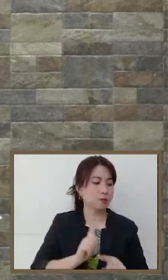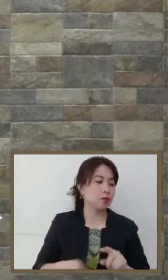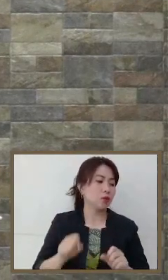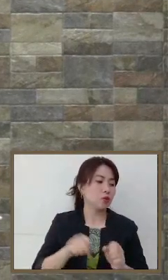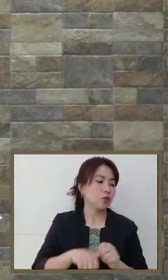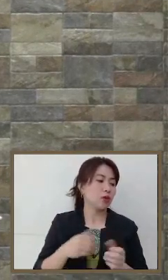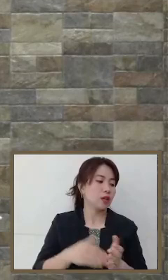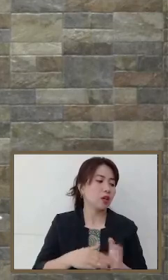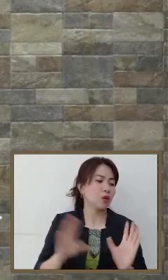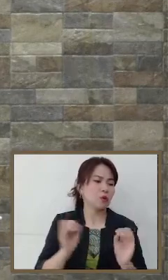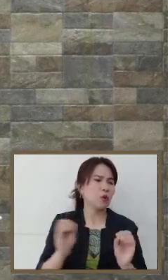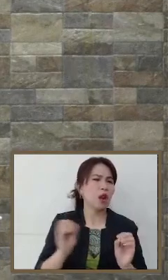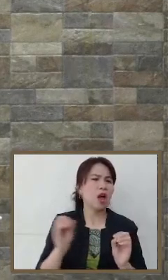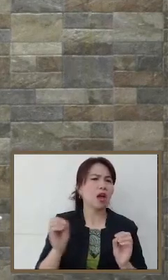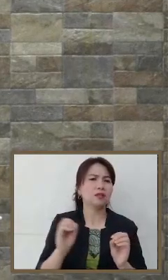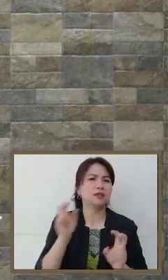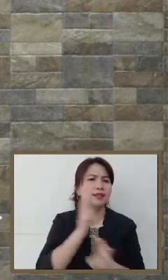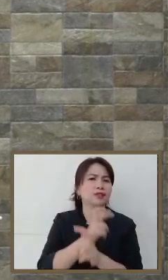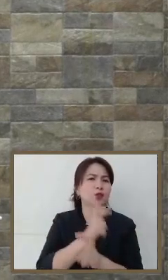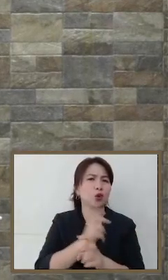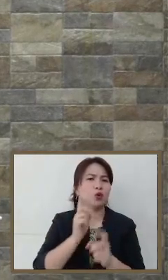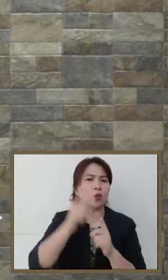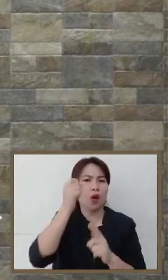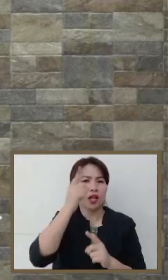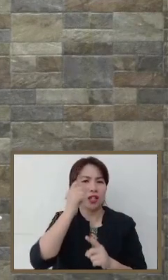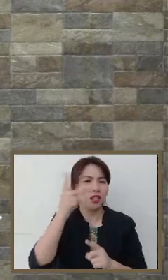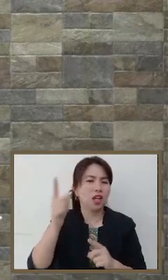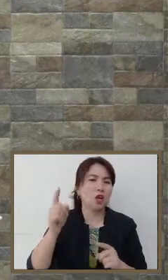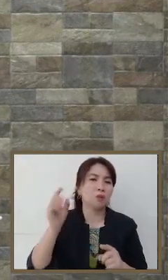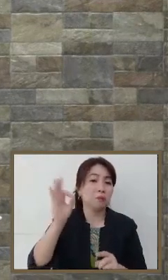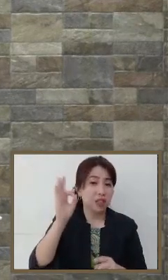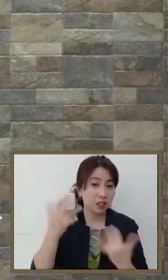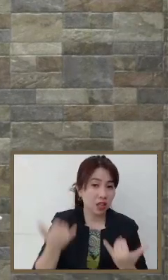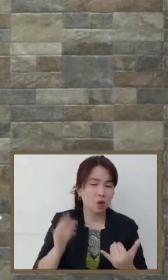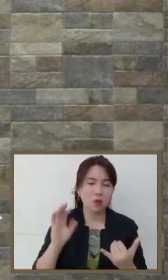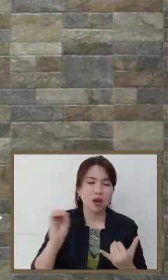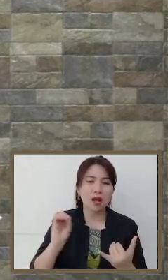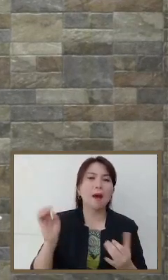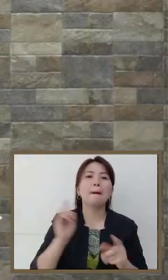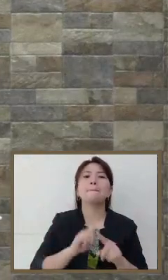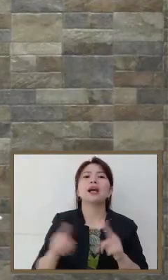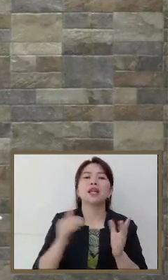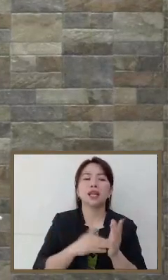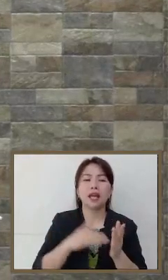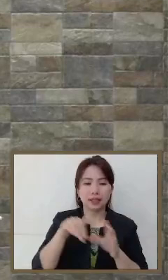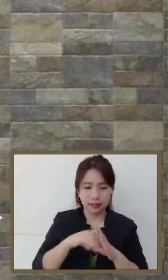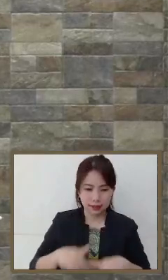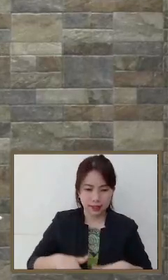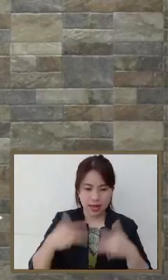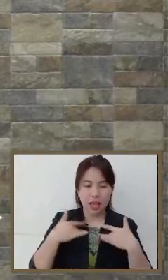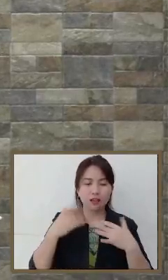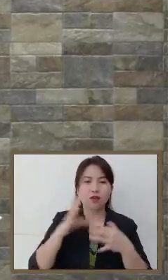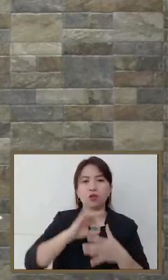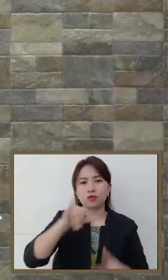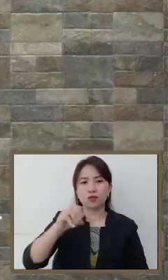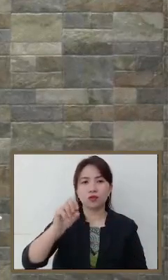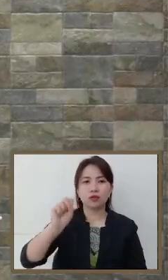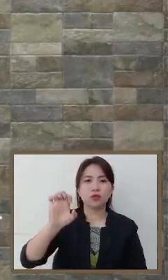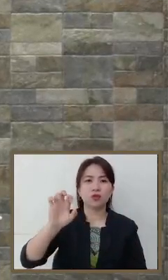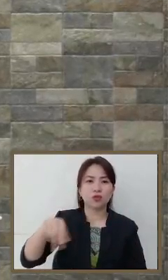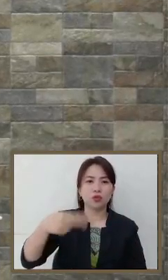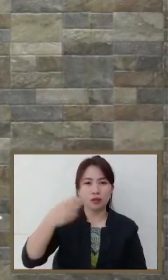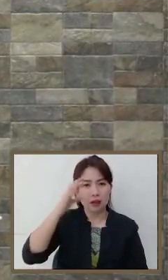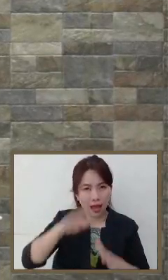malalim sa pinag-uusapan po natin pero makikita natin sa buhay ni Joseph kung gaano siya nagtiwala sa Diyos